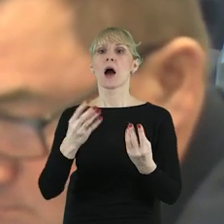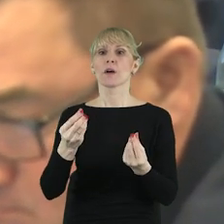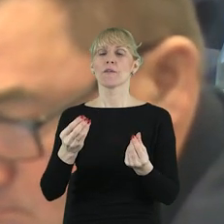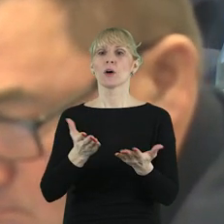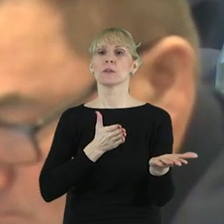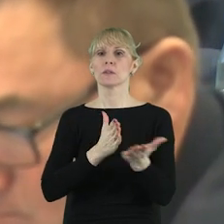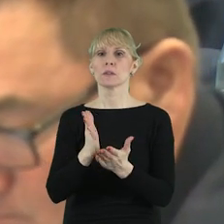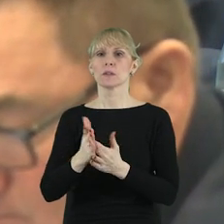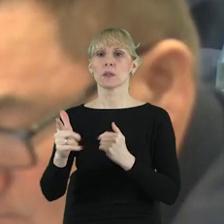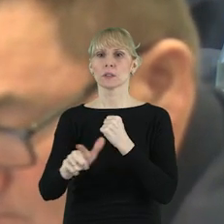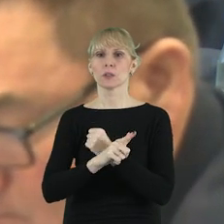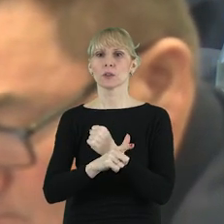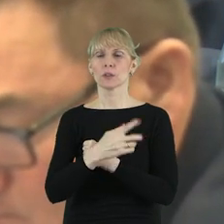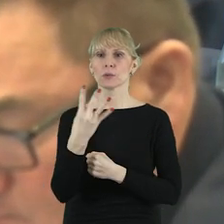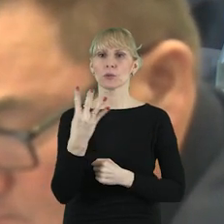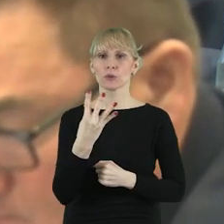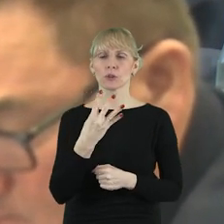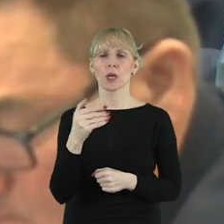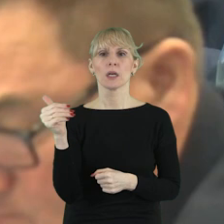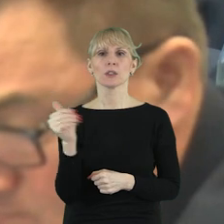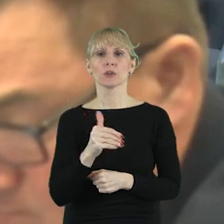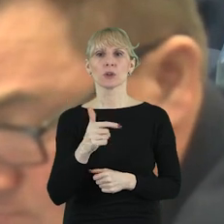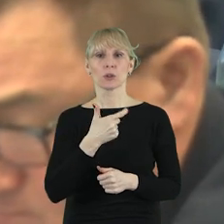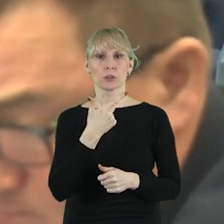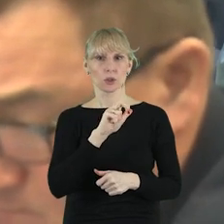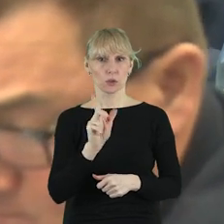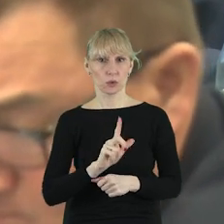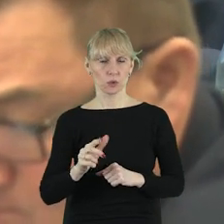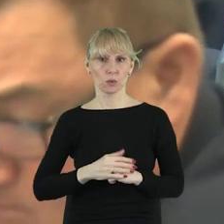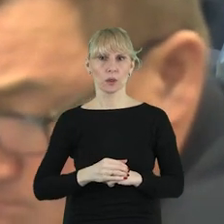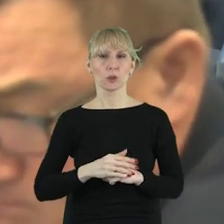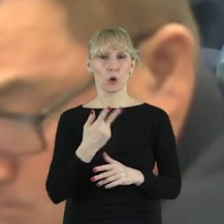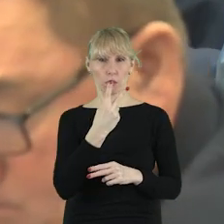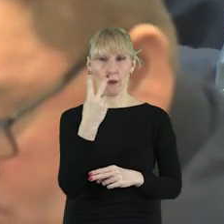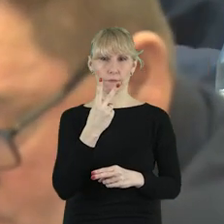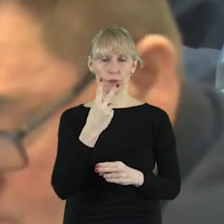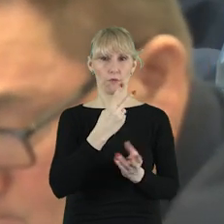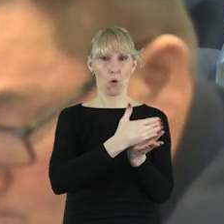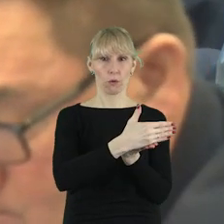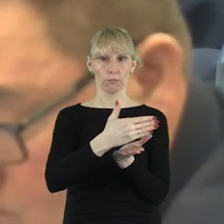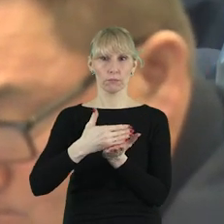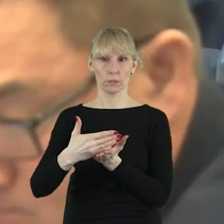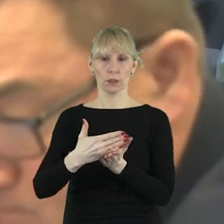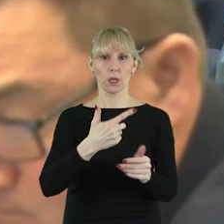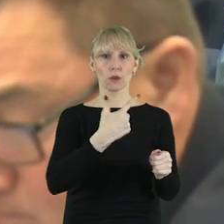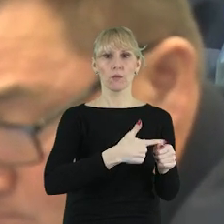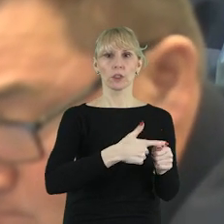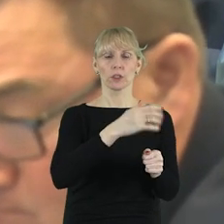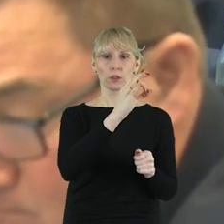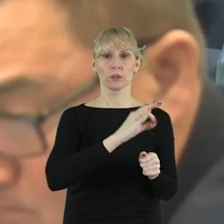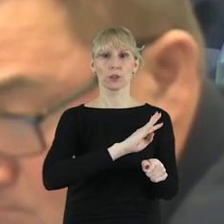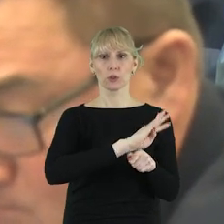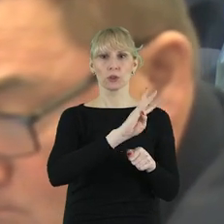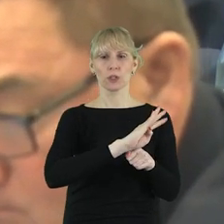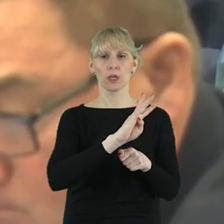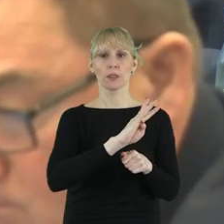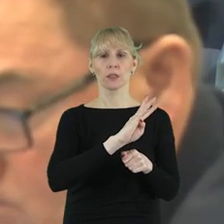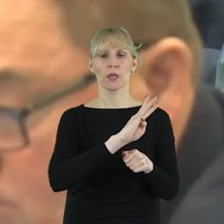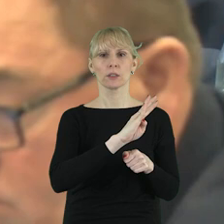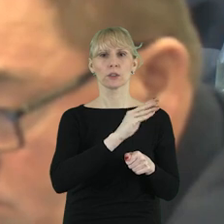pomocy wynosiła 74 tysiące złotych. Ona jest w dwóch transzach. Pierwsza transza 20%